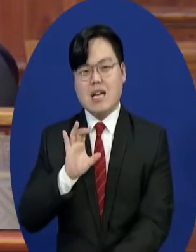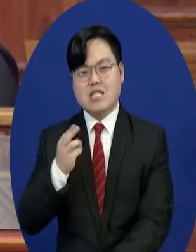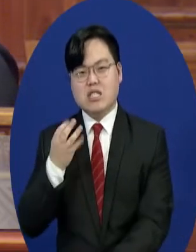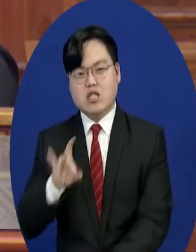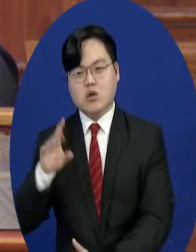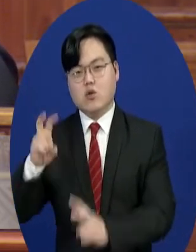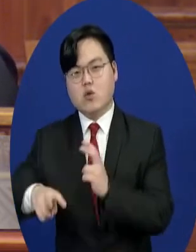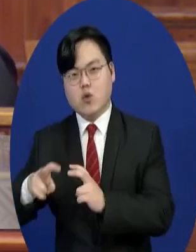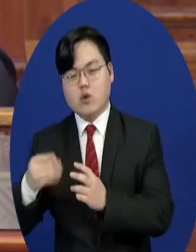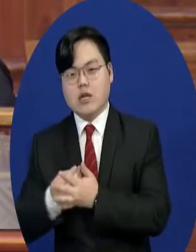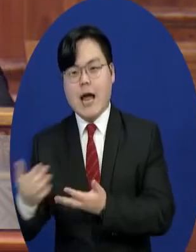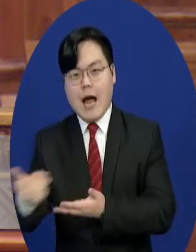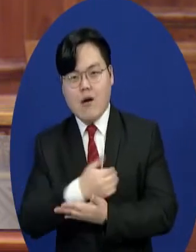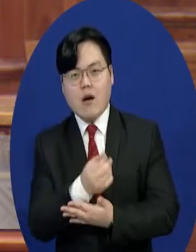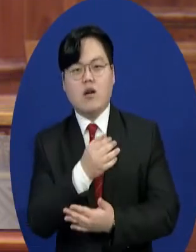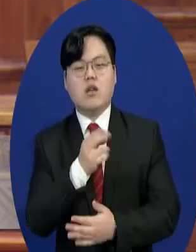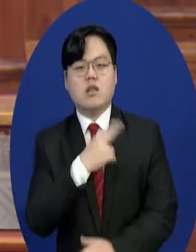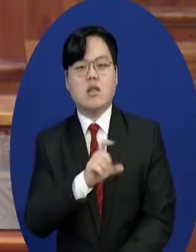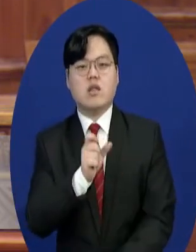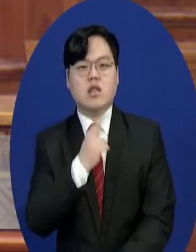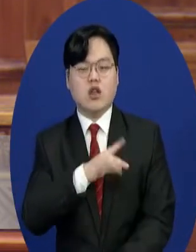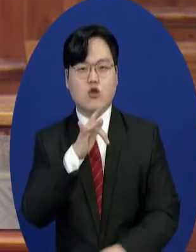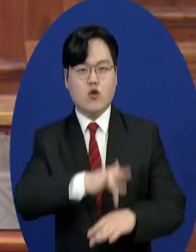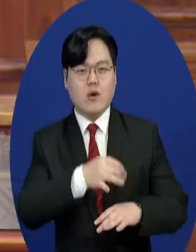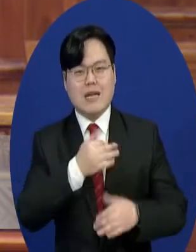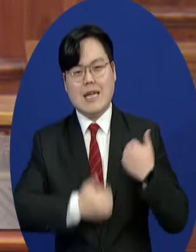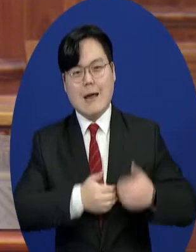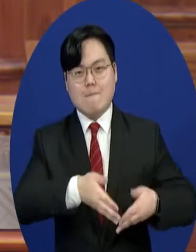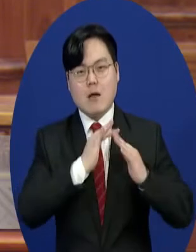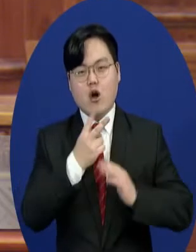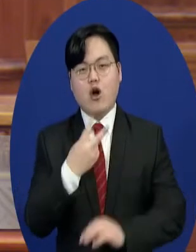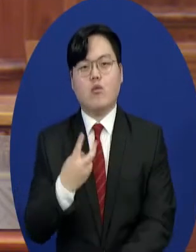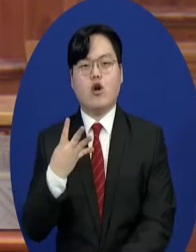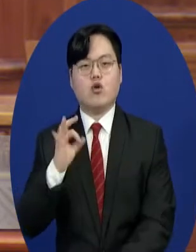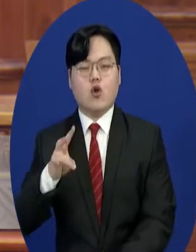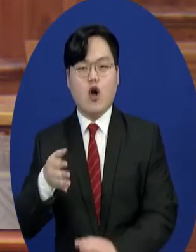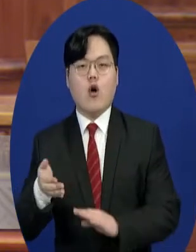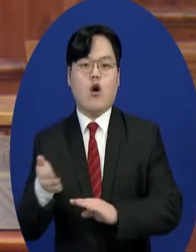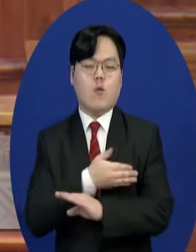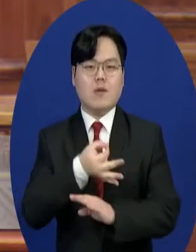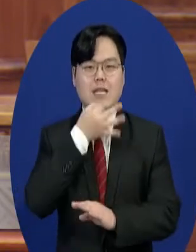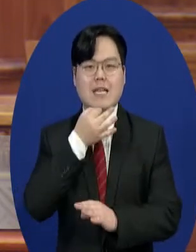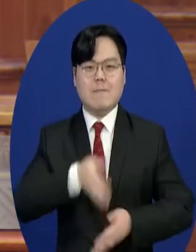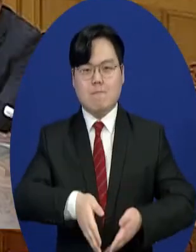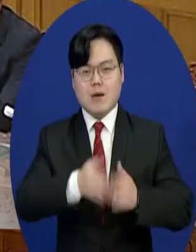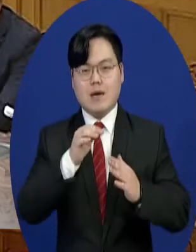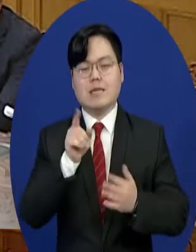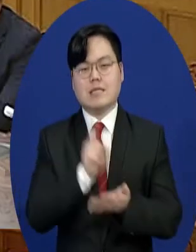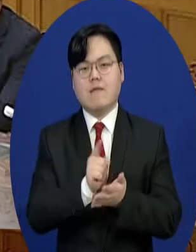болон татан авах дэд төвүүдийг яралтай байгуулж 24 оноос өмнө ашиглалтанд оруулах нэн шаардлагатай